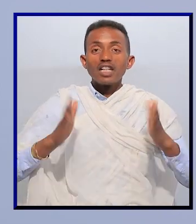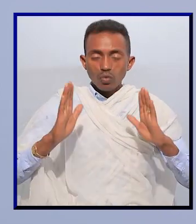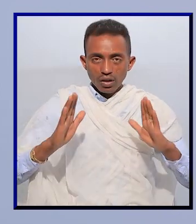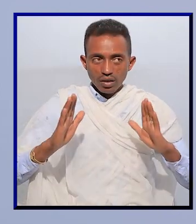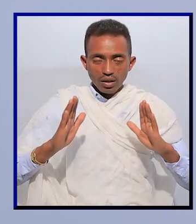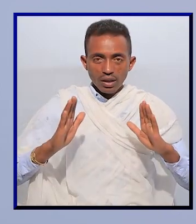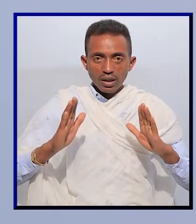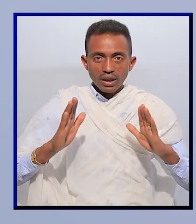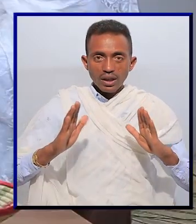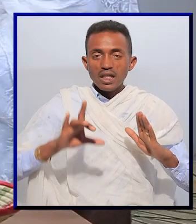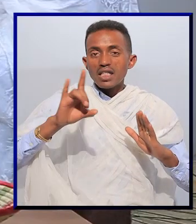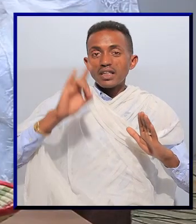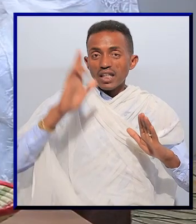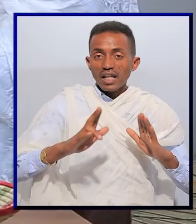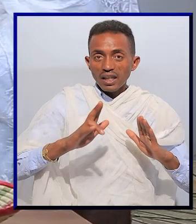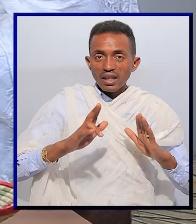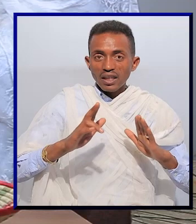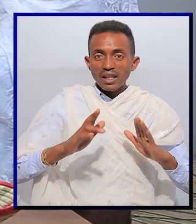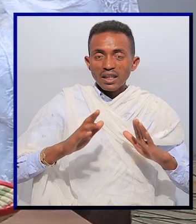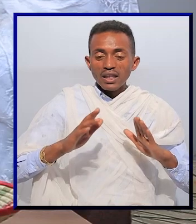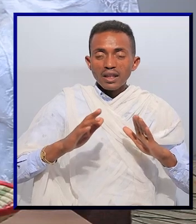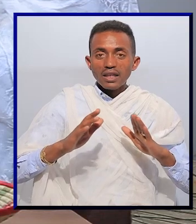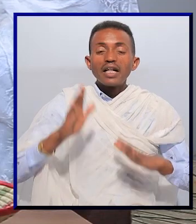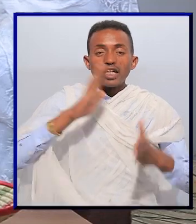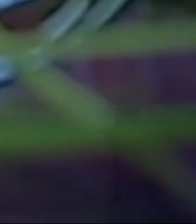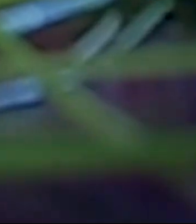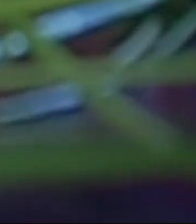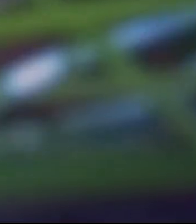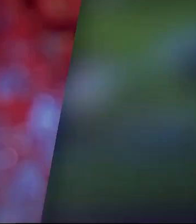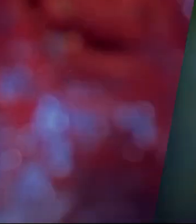የብልቶቻችን ውጭ የሚደረግ ድርጊት በአጠቃላይ ግብረ ሰዶማዊነት ድርጊት ነው።